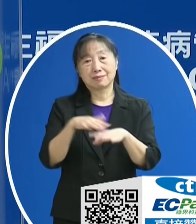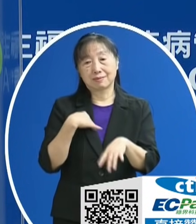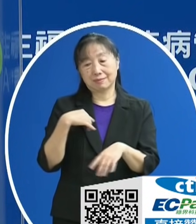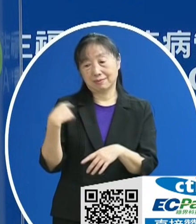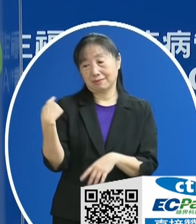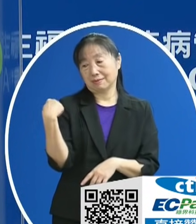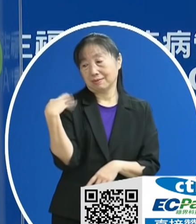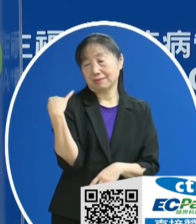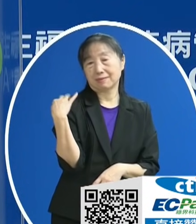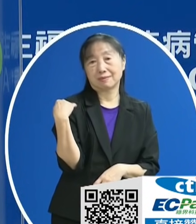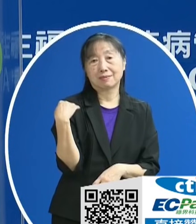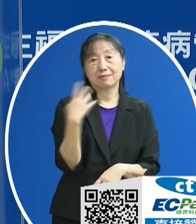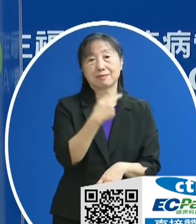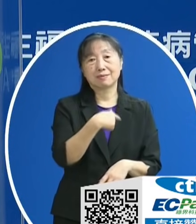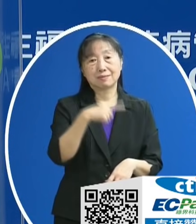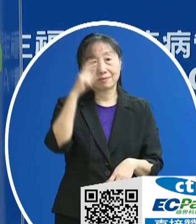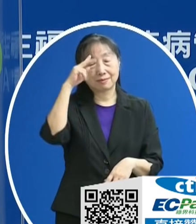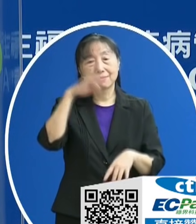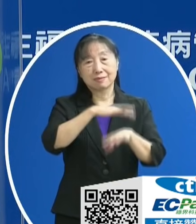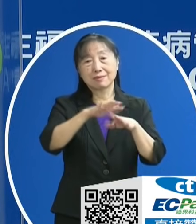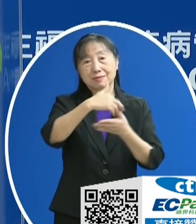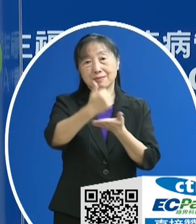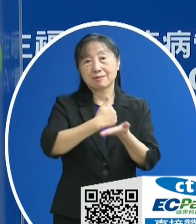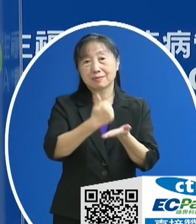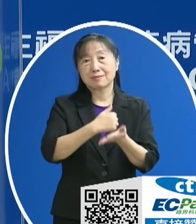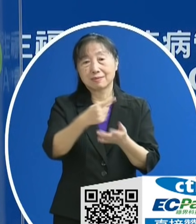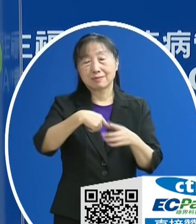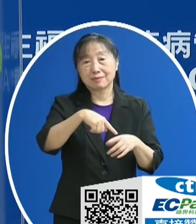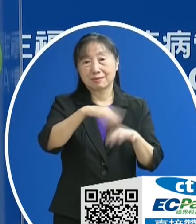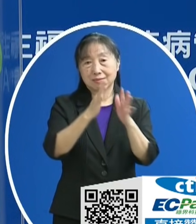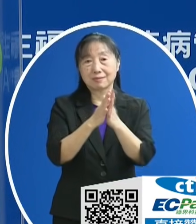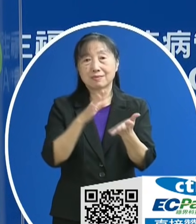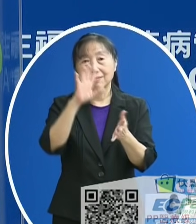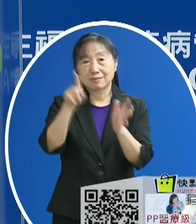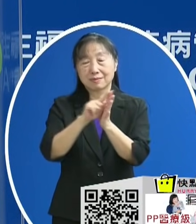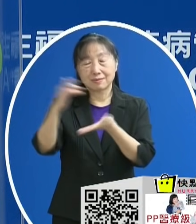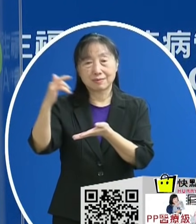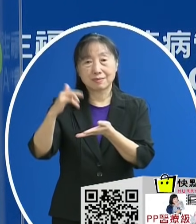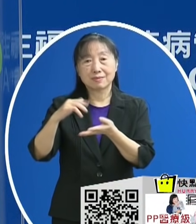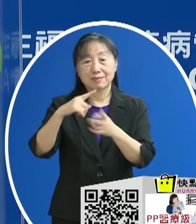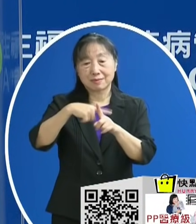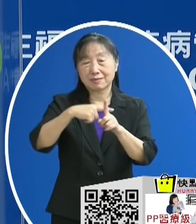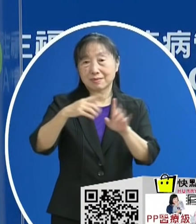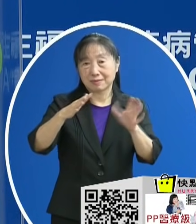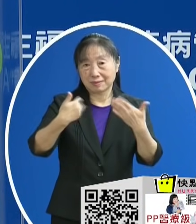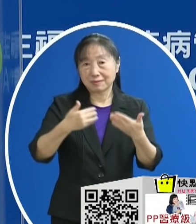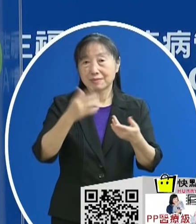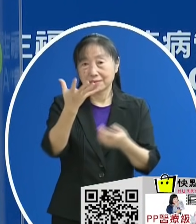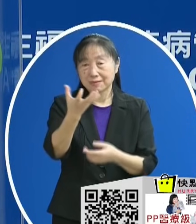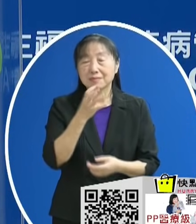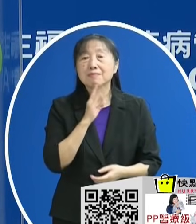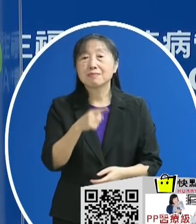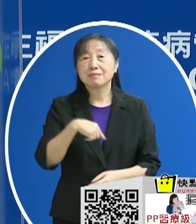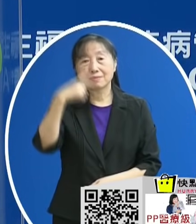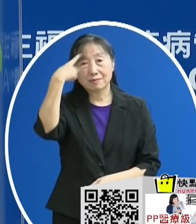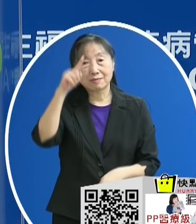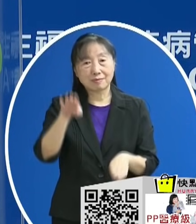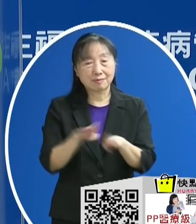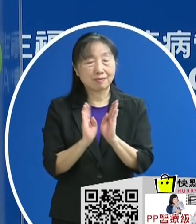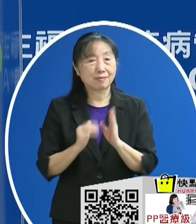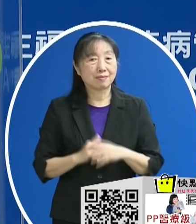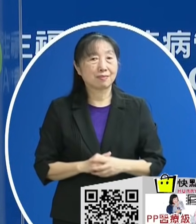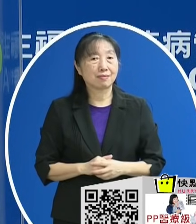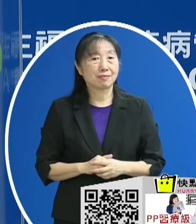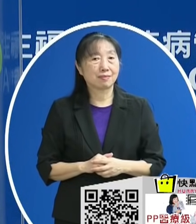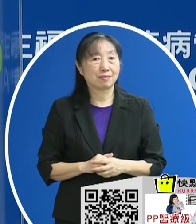两天大概量也会大，好，那加上都是轻症哈，所以也是决定从明天起。从明天起